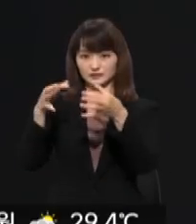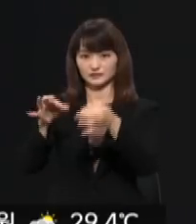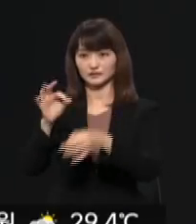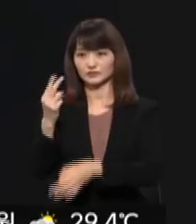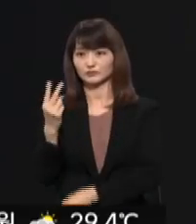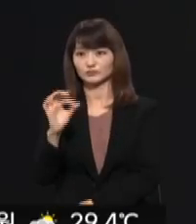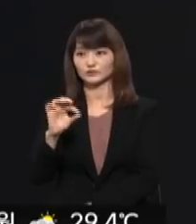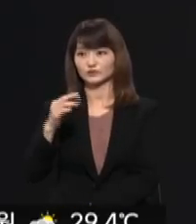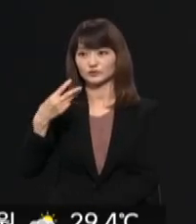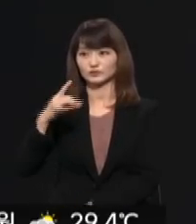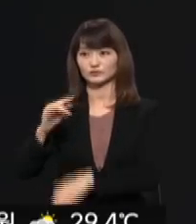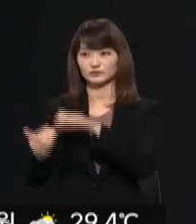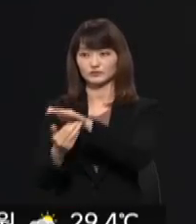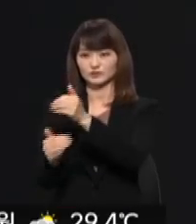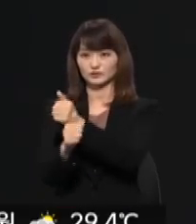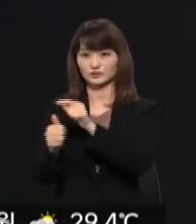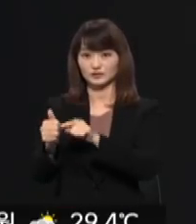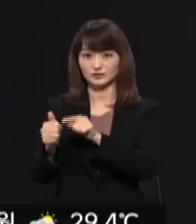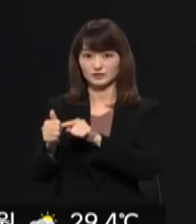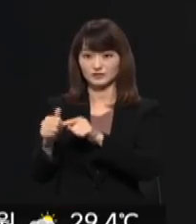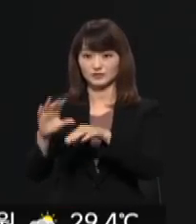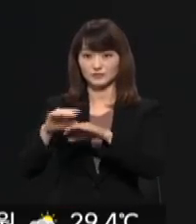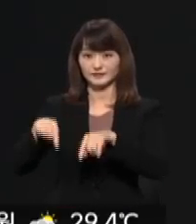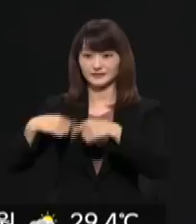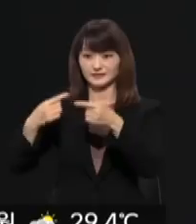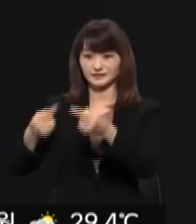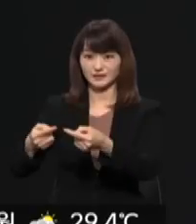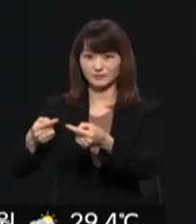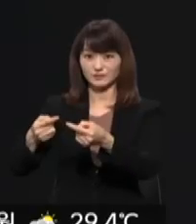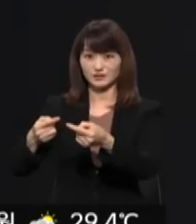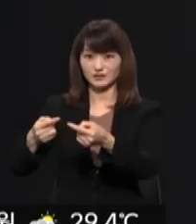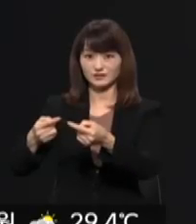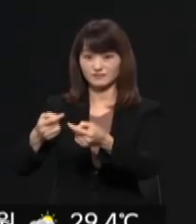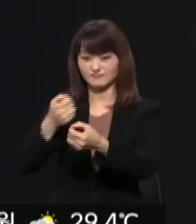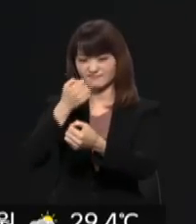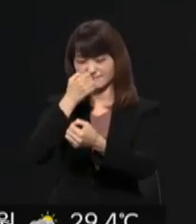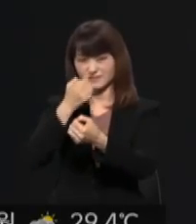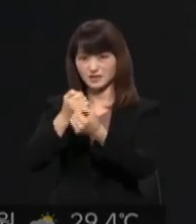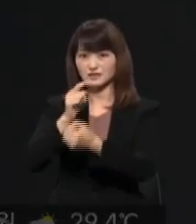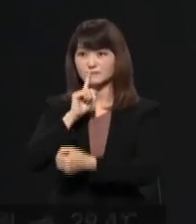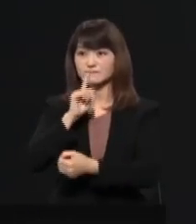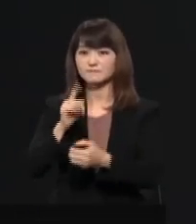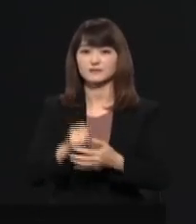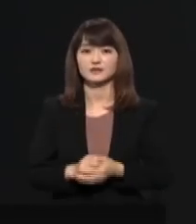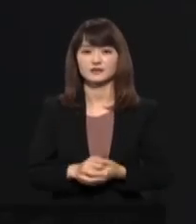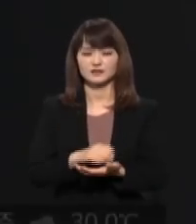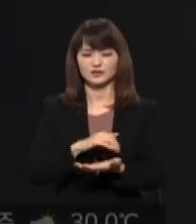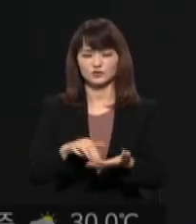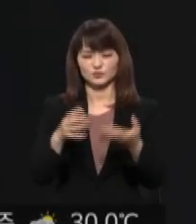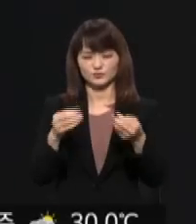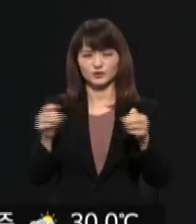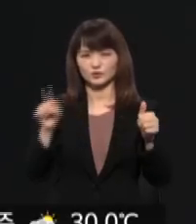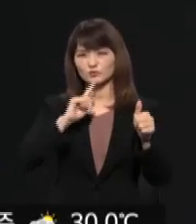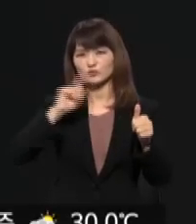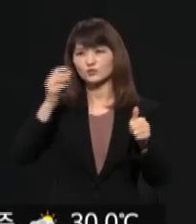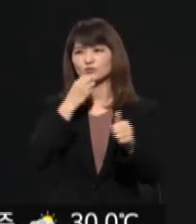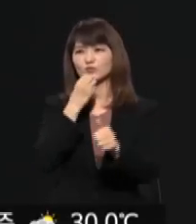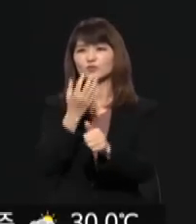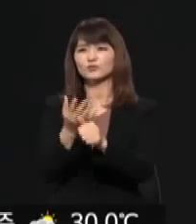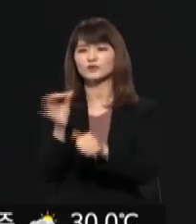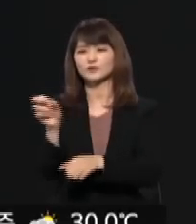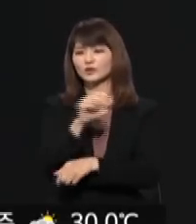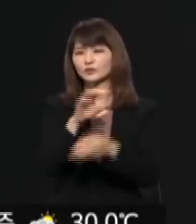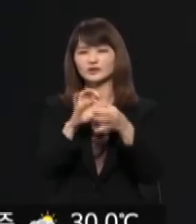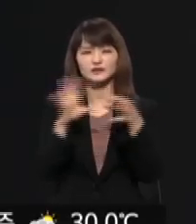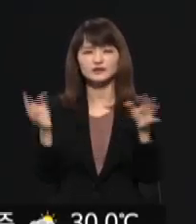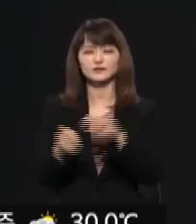경우는 방송에서는 일방적으로 얘기했다 이제 이렇게 된 거 같아요 근데 결론적으로는이 수많은 고소 고발권 여야를 막론하고 서로